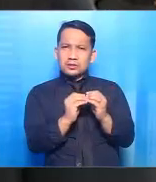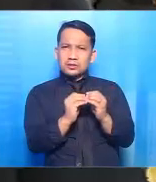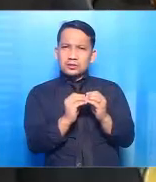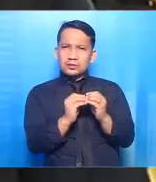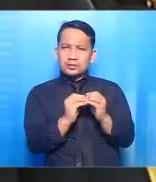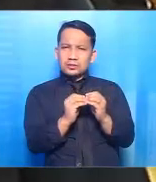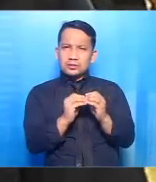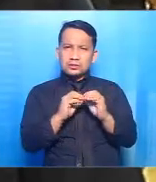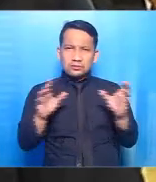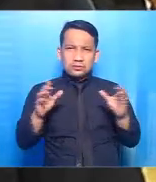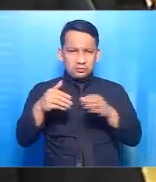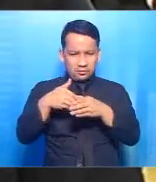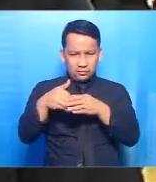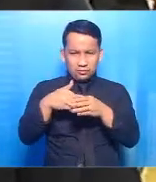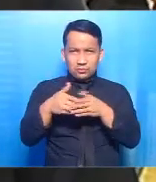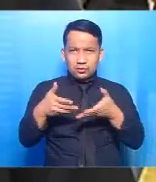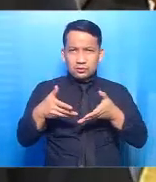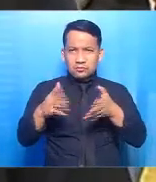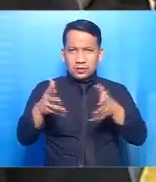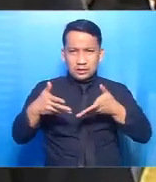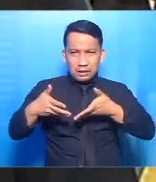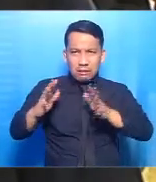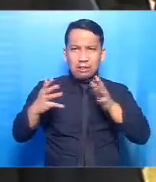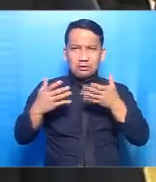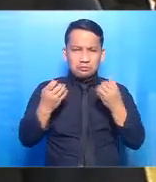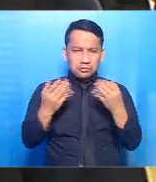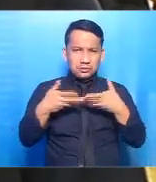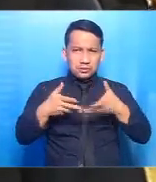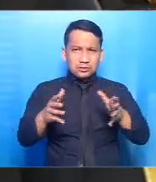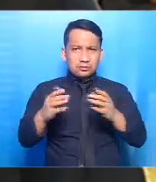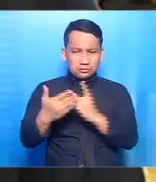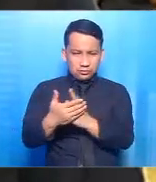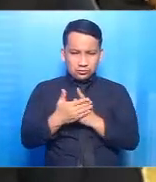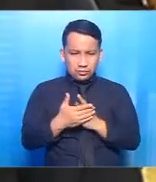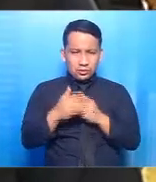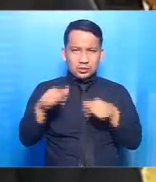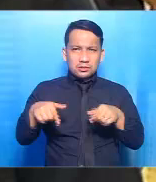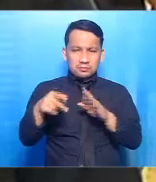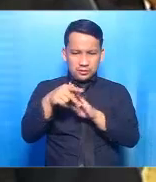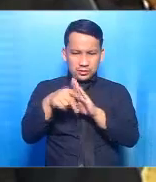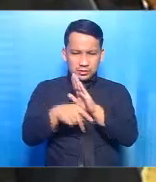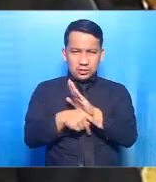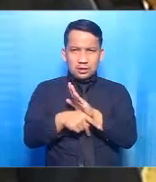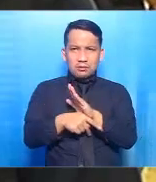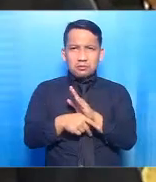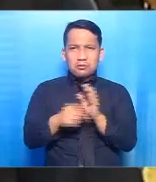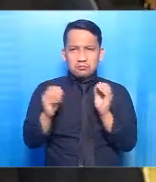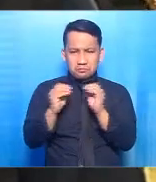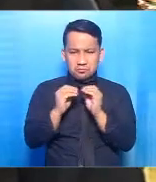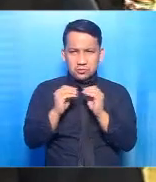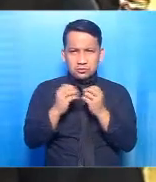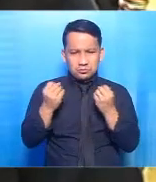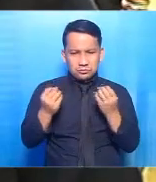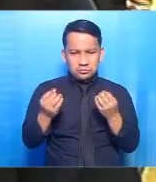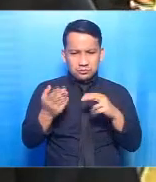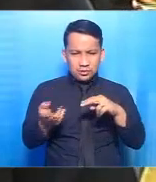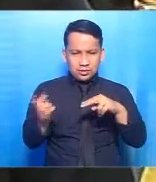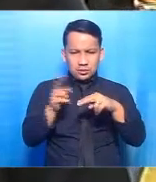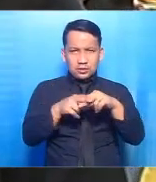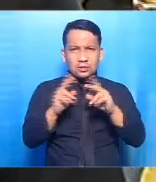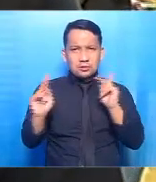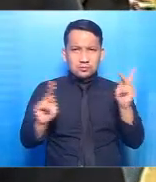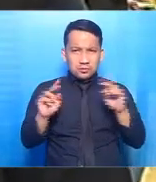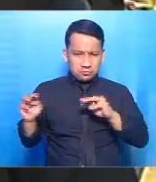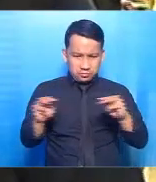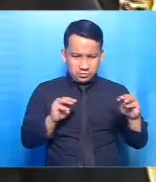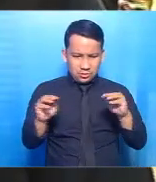pagtanggal doon sa restrictions sa quarantine protocols natin. So kaya ganun, people are